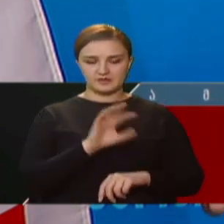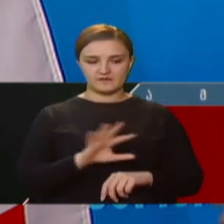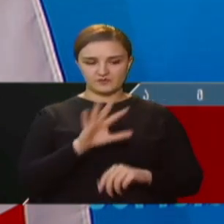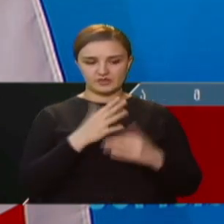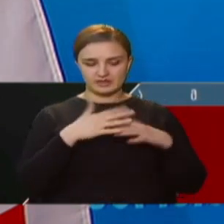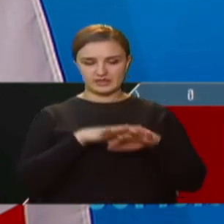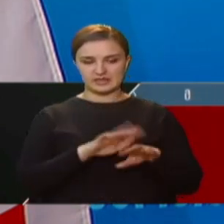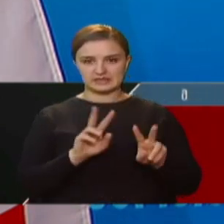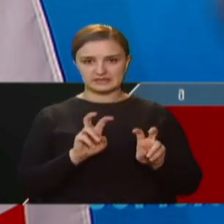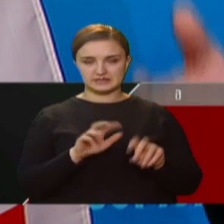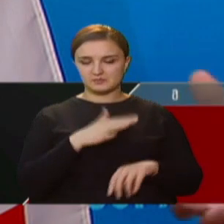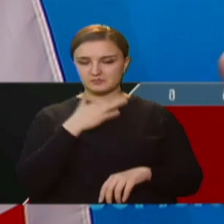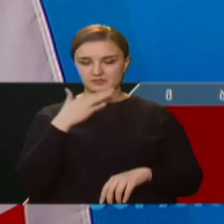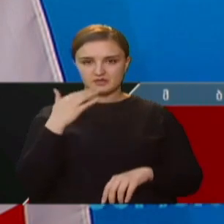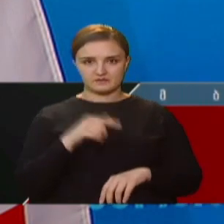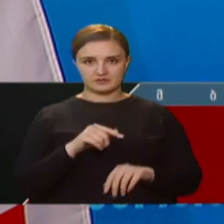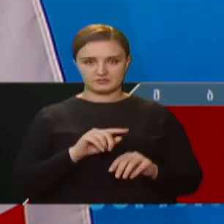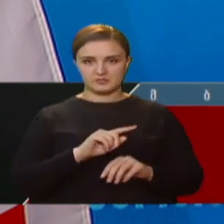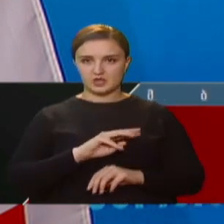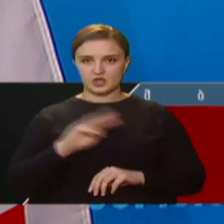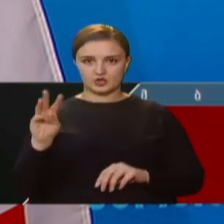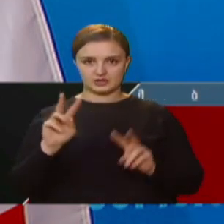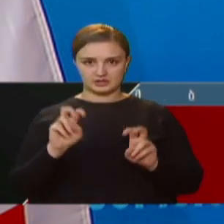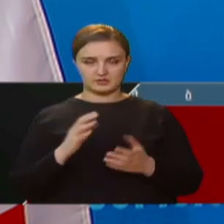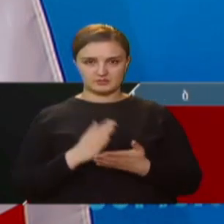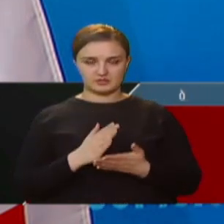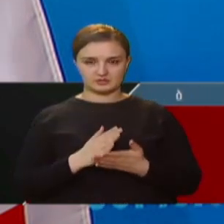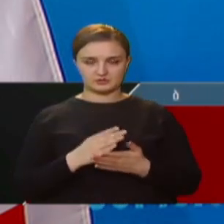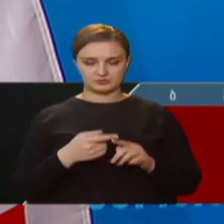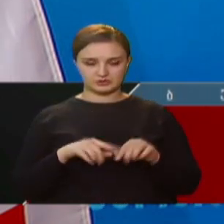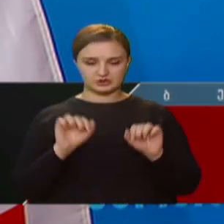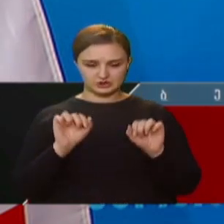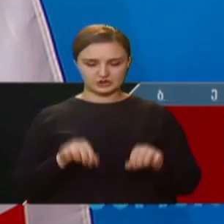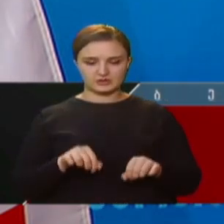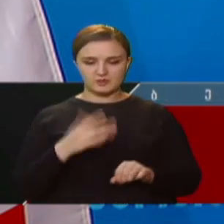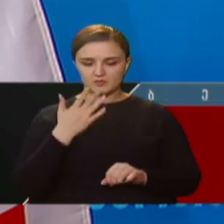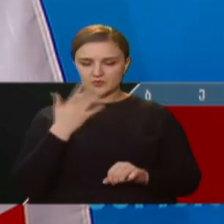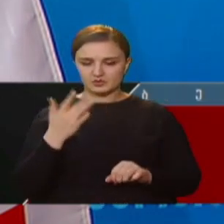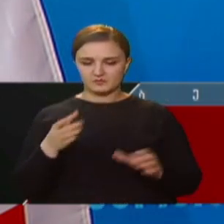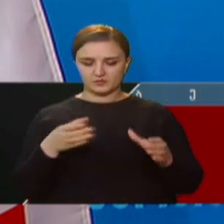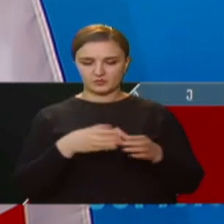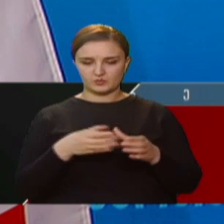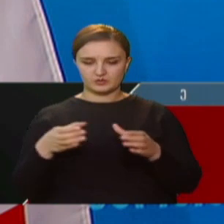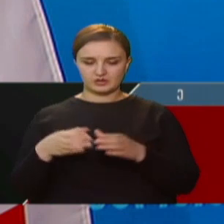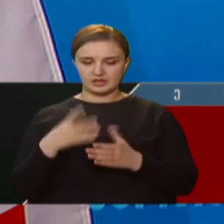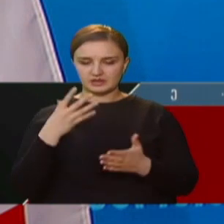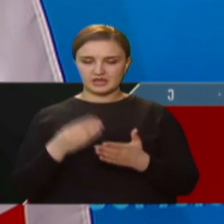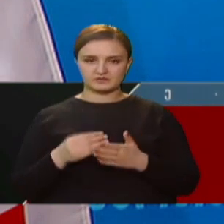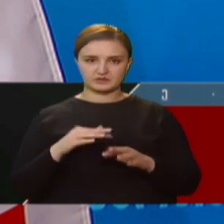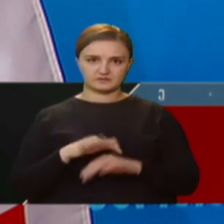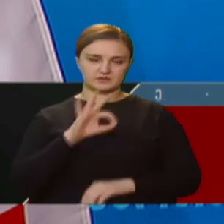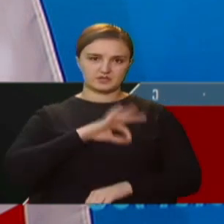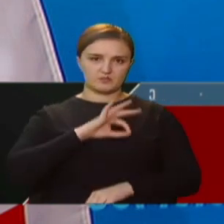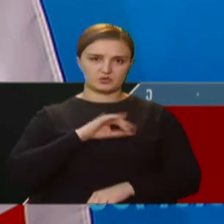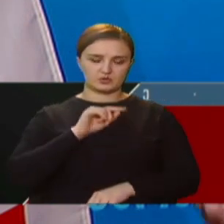ევროინტეგრაციის თემასთან. Მილიონი თემა ისეთი, რომელიც შეიძლება კარკვეულმა პოლიტიკურმა გუნდმა სათავისოდ